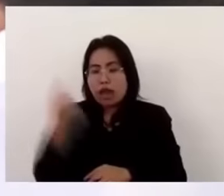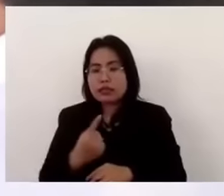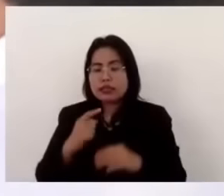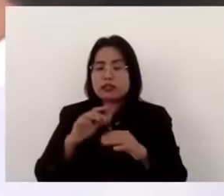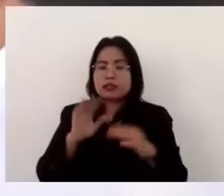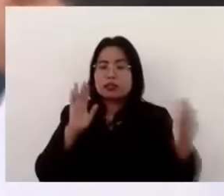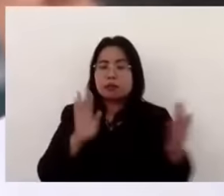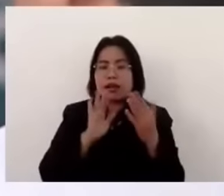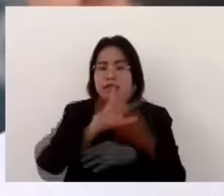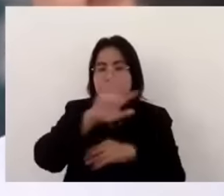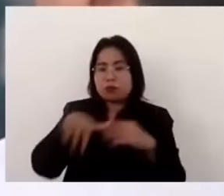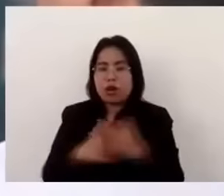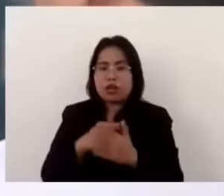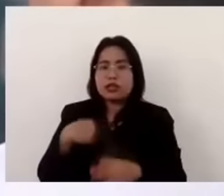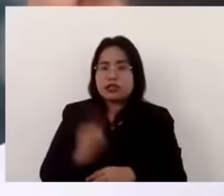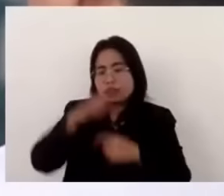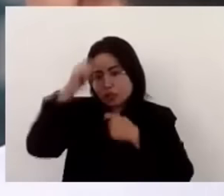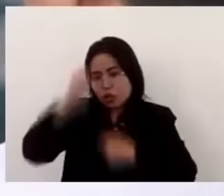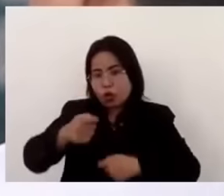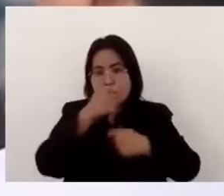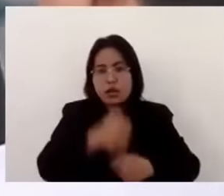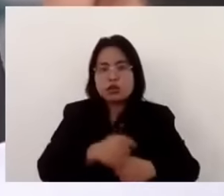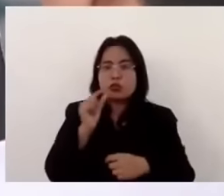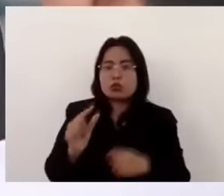semua dan saya hormati